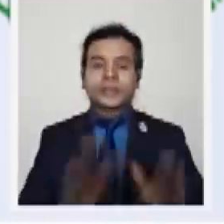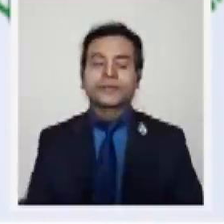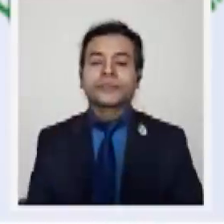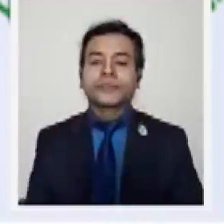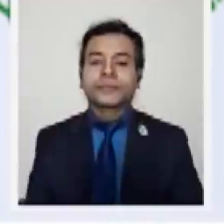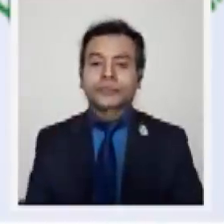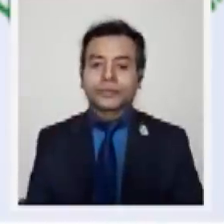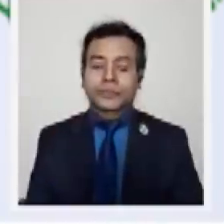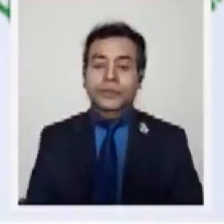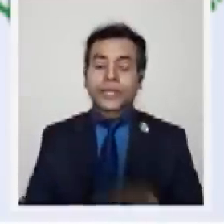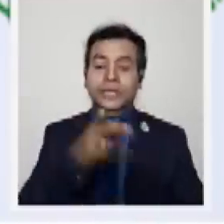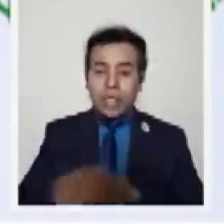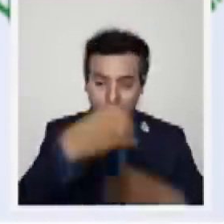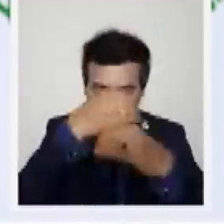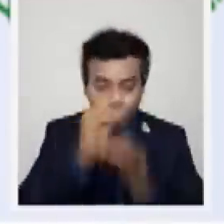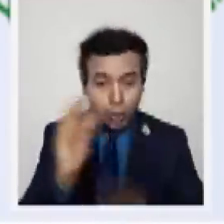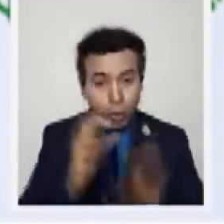3,45,583টি।